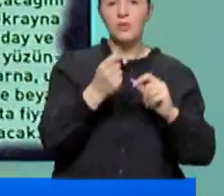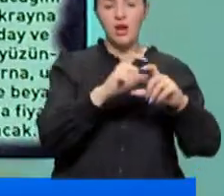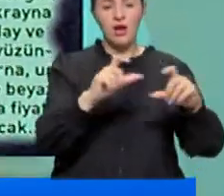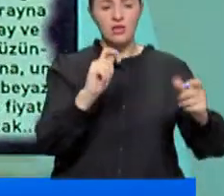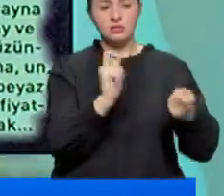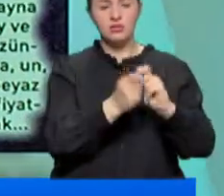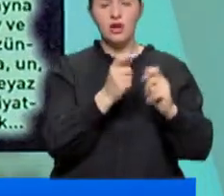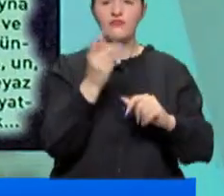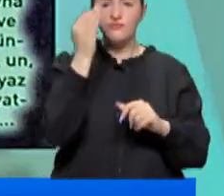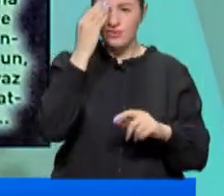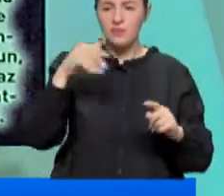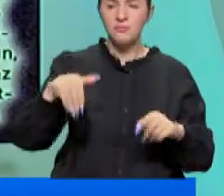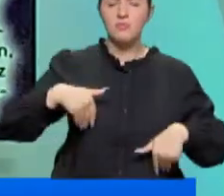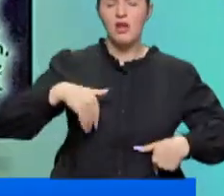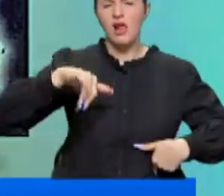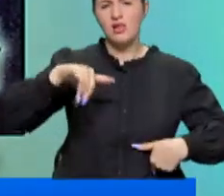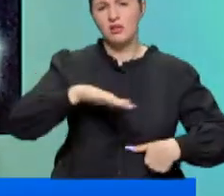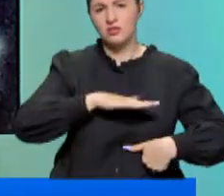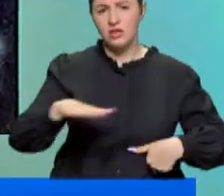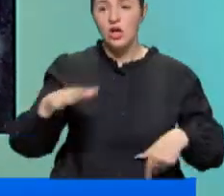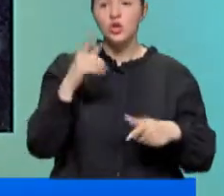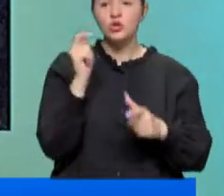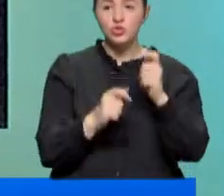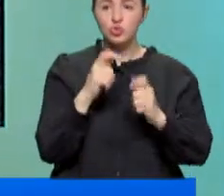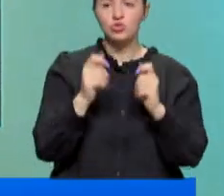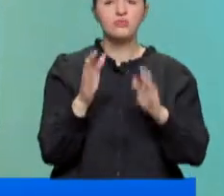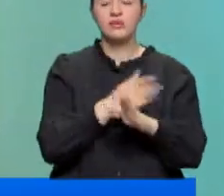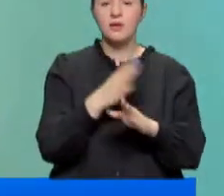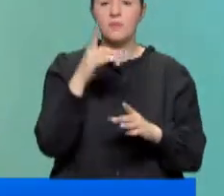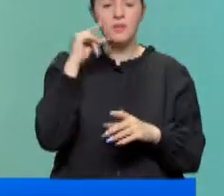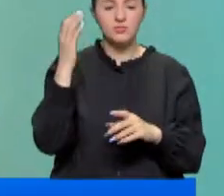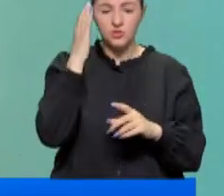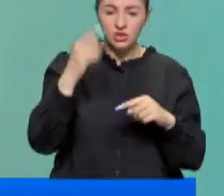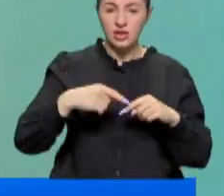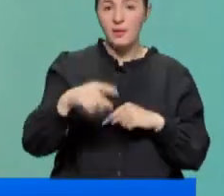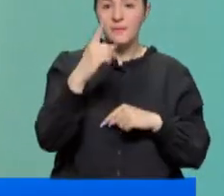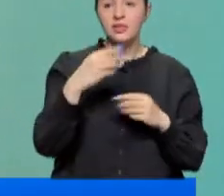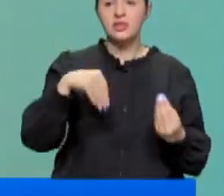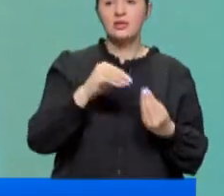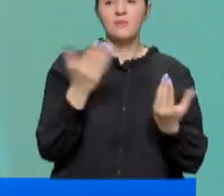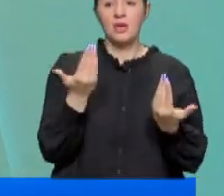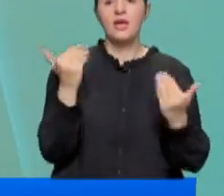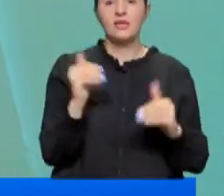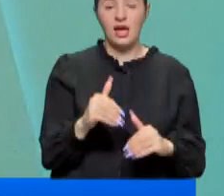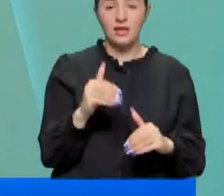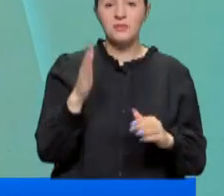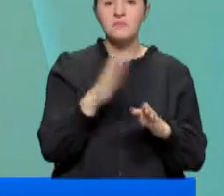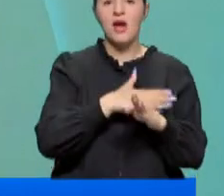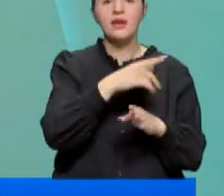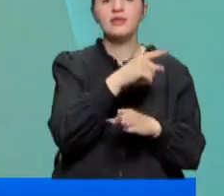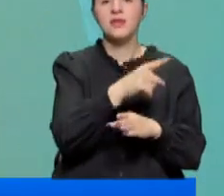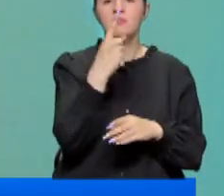etiketler dar gelirlinin belini büküyor süt ve süt ürünlerine Mayıs başı itibariyle bir bu daha geldi